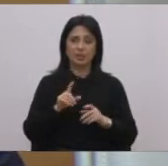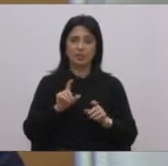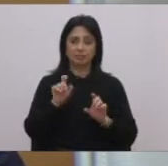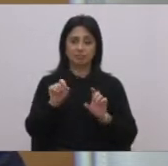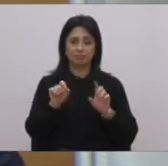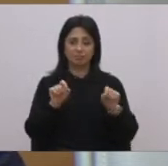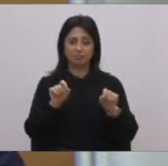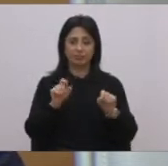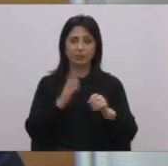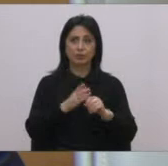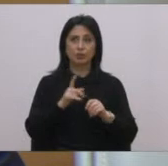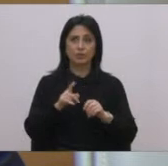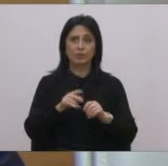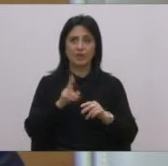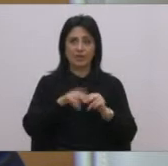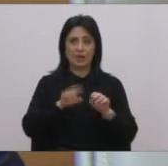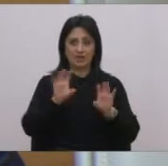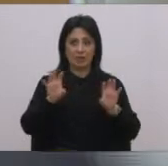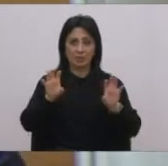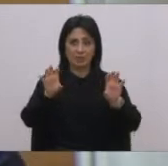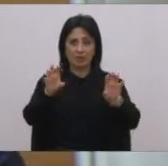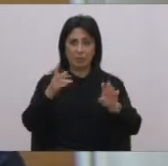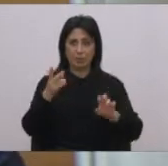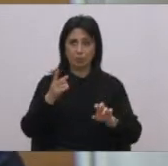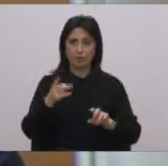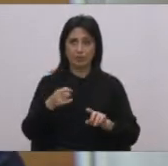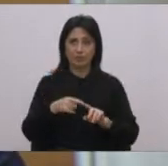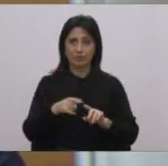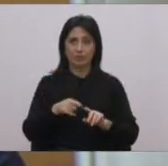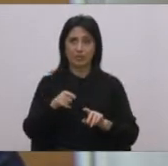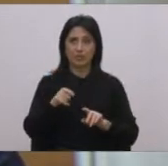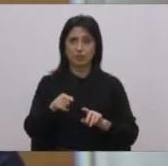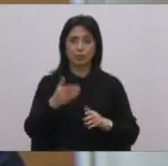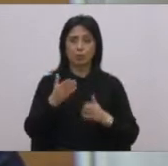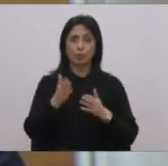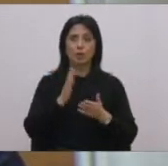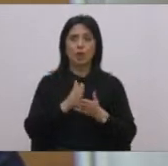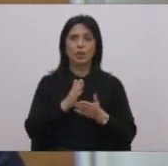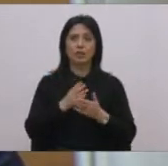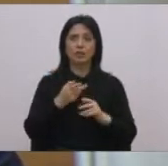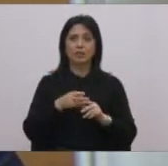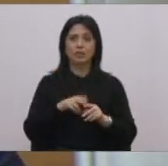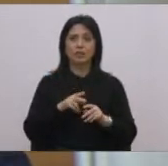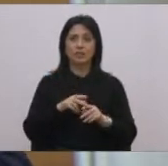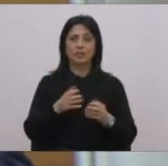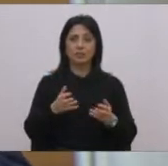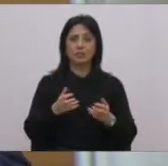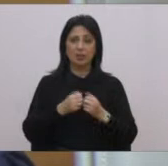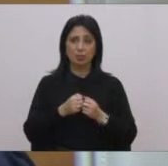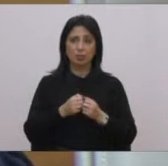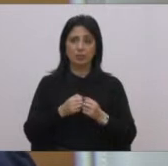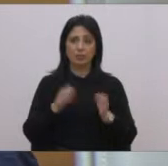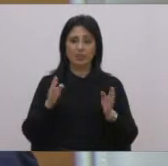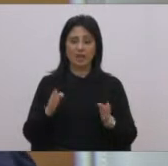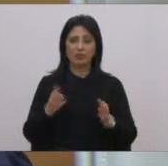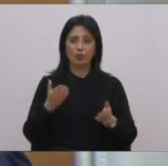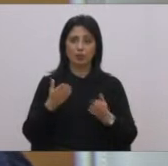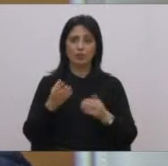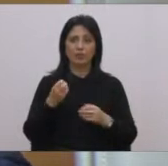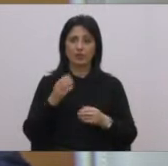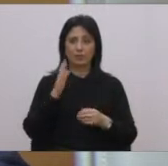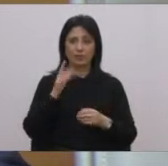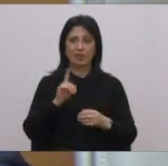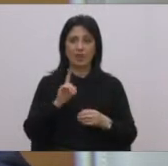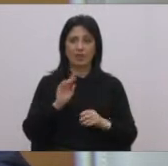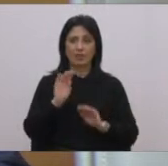ai risarat, eseni albata, sam tau rebeli ikneba. Da, tu ai risarat, mirebulia esnaceli, tu ikneba,